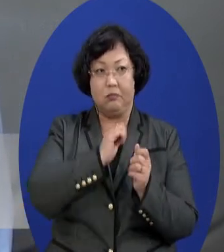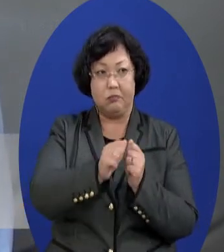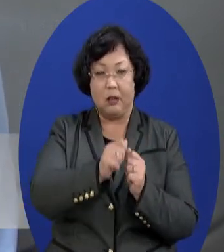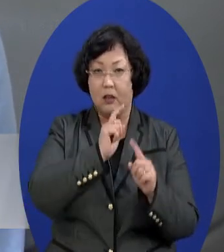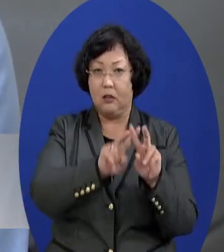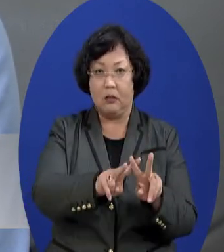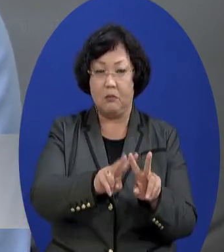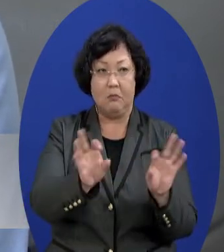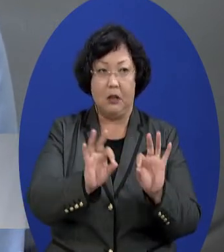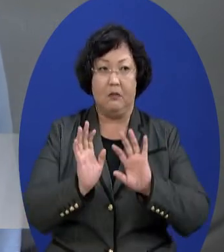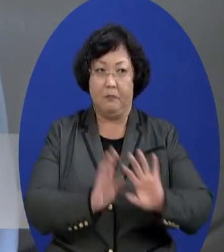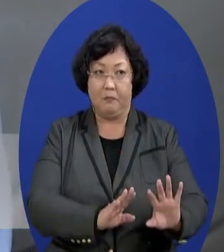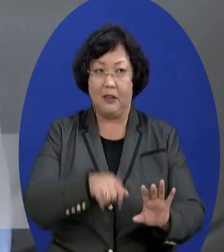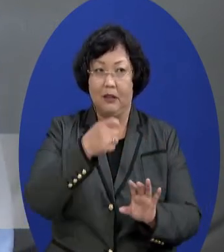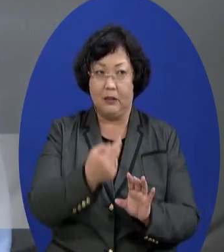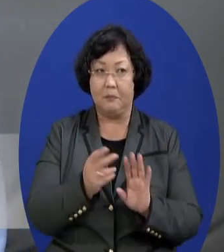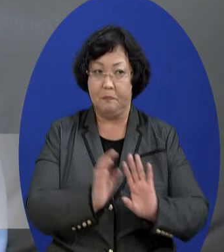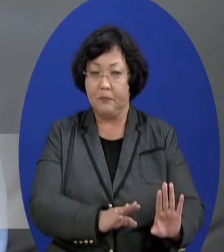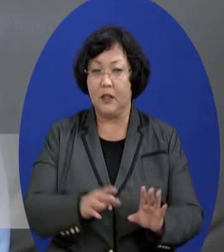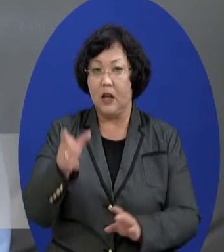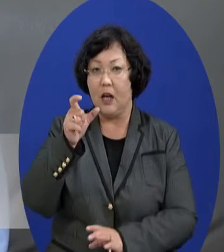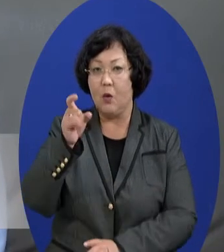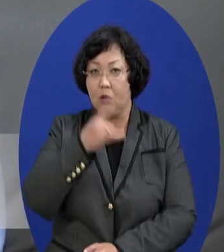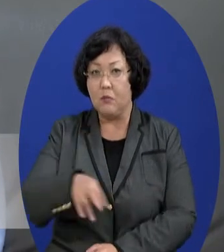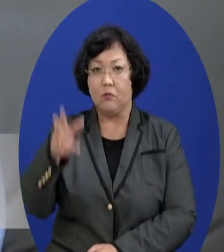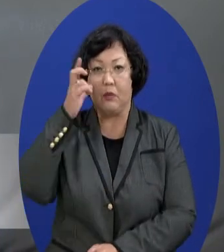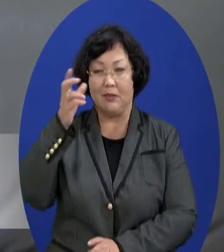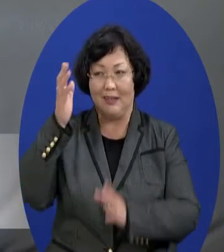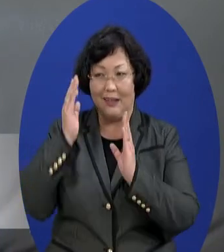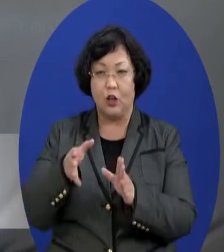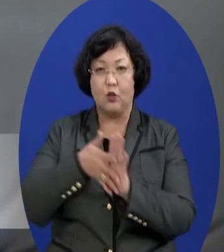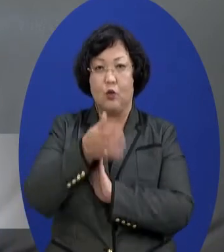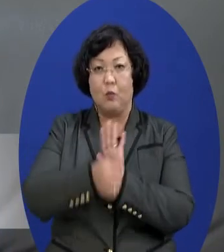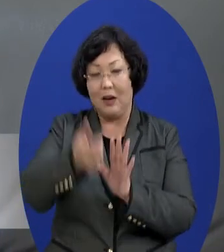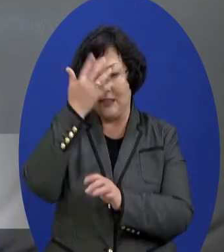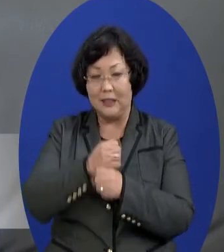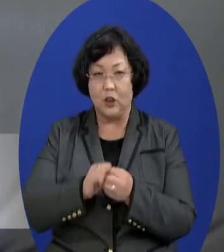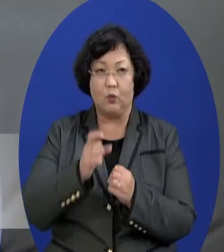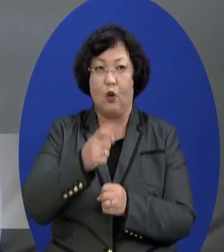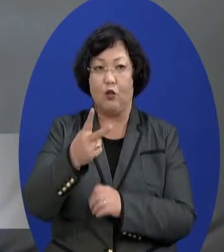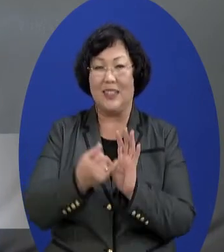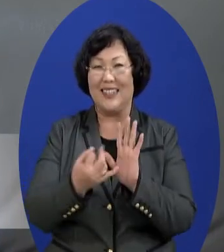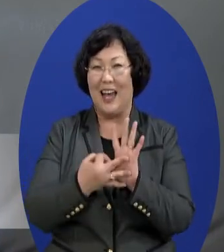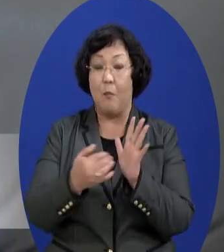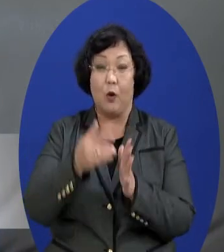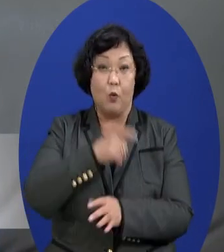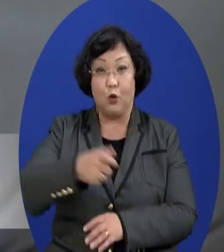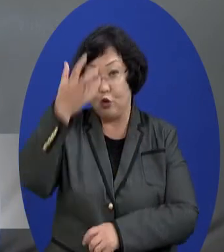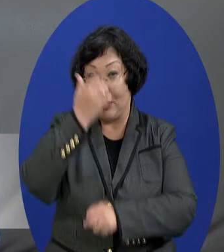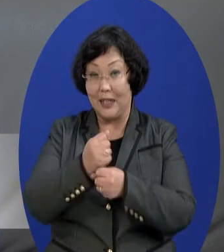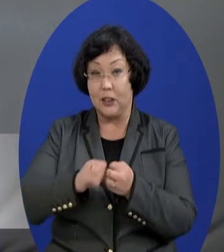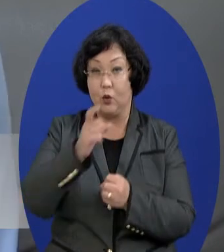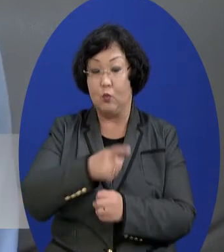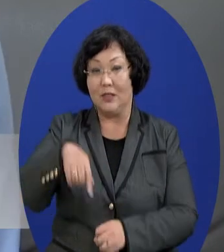нь бол эрүүл мэнд боловсралыг авч үлдэх. Төсвийн албаа агч нар гээд 268,000 хүн байгаа. Тэд нэртээ 3 их найт